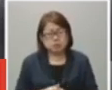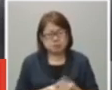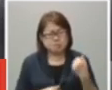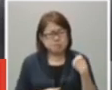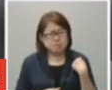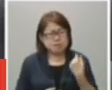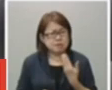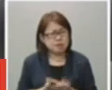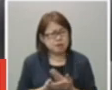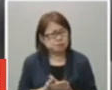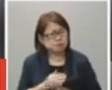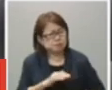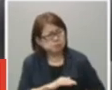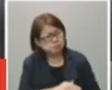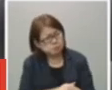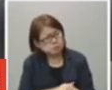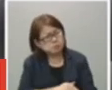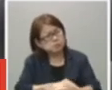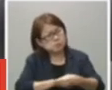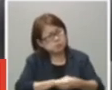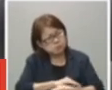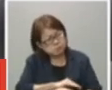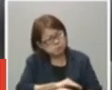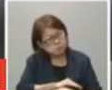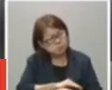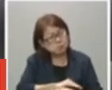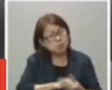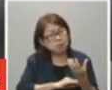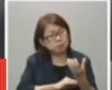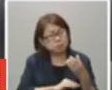กรับผลประโยชน์หรือไม่เรียกรับผลประโยชน์กันอย่างไร